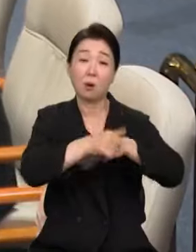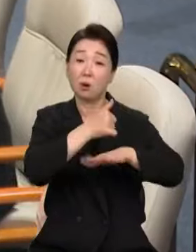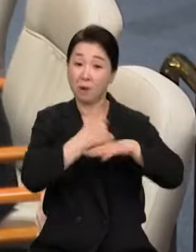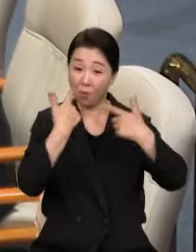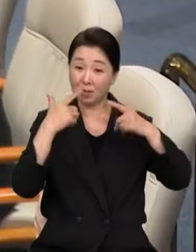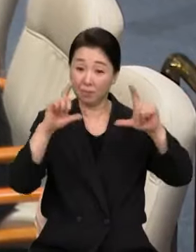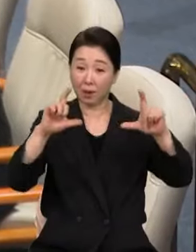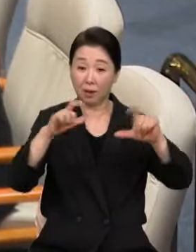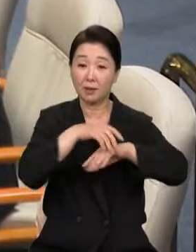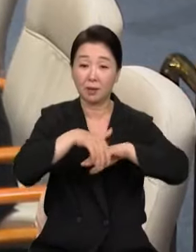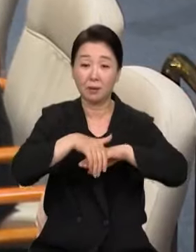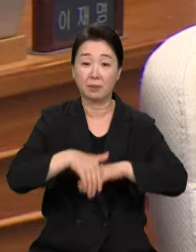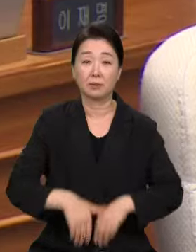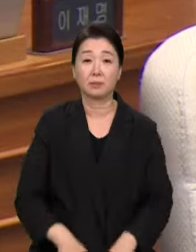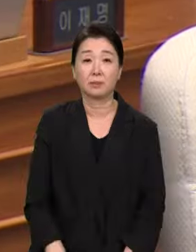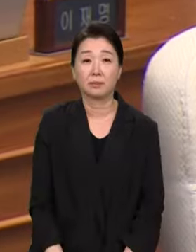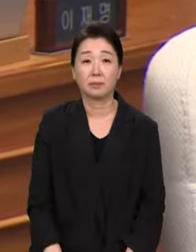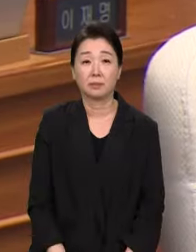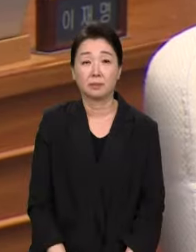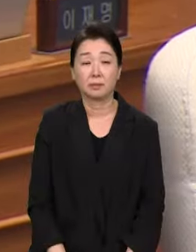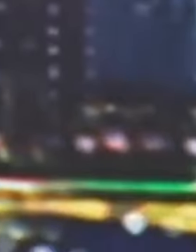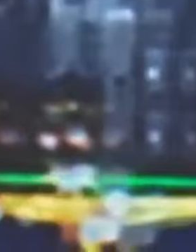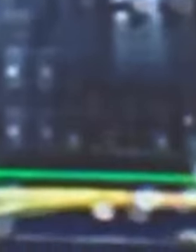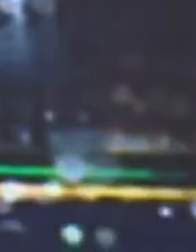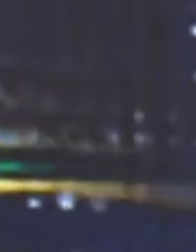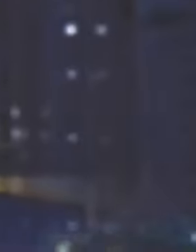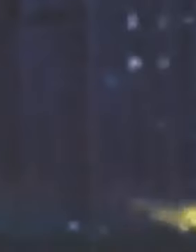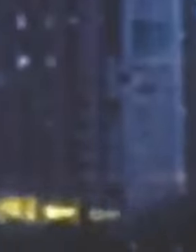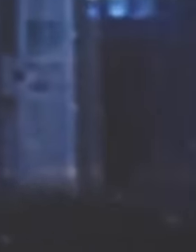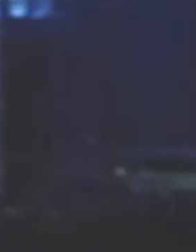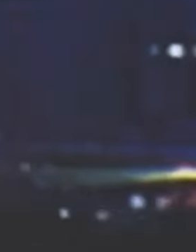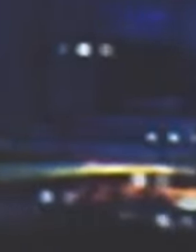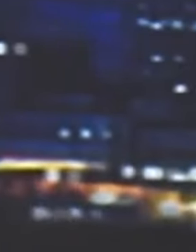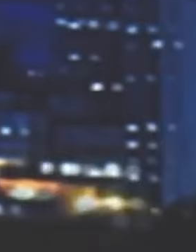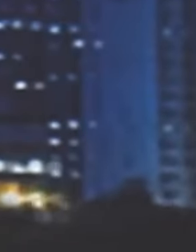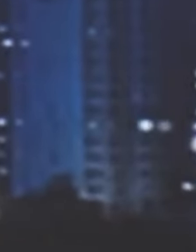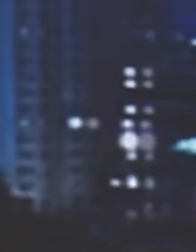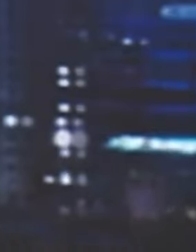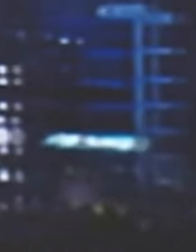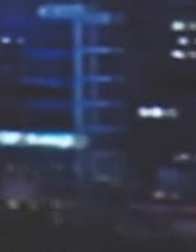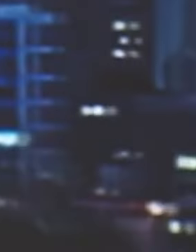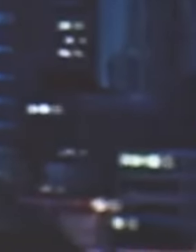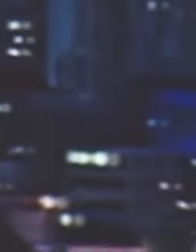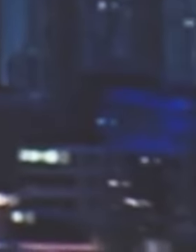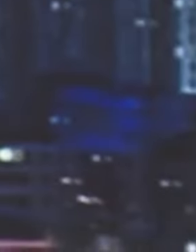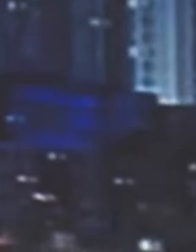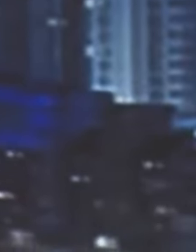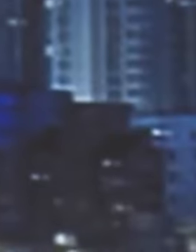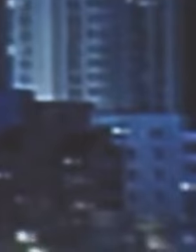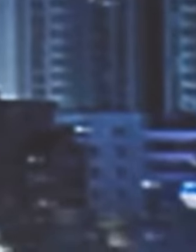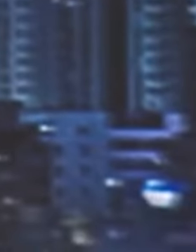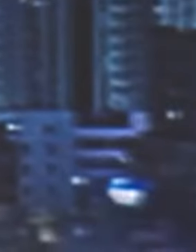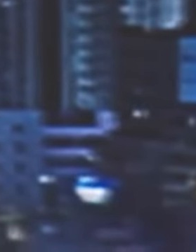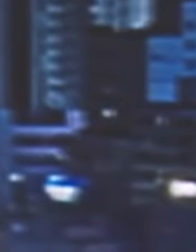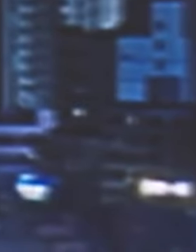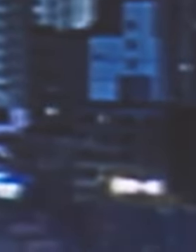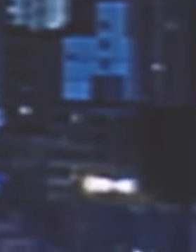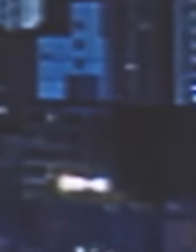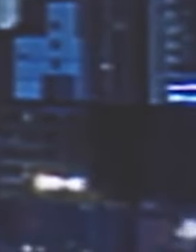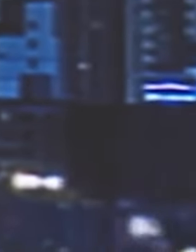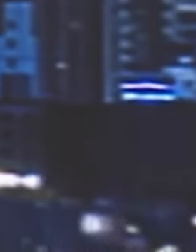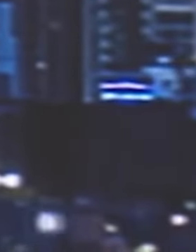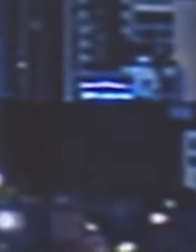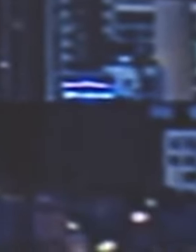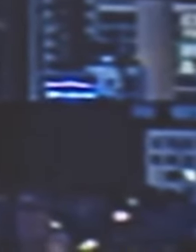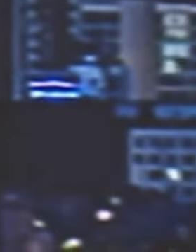예정입니다 jtbc 강연입니다 jtbc 뉴스를 시청해 주신 여러분 고맙습니다 저희는 저녁 6시